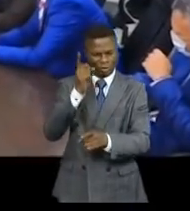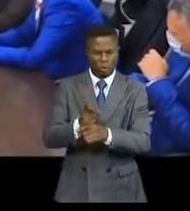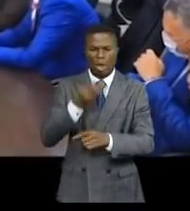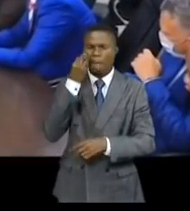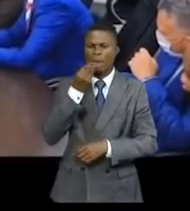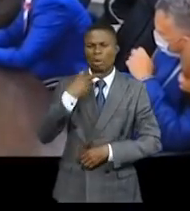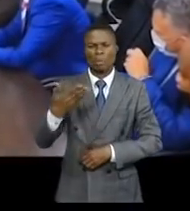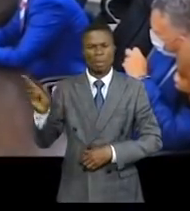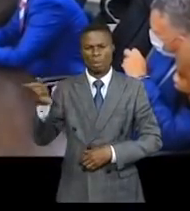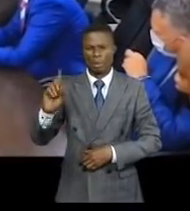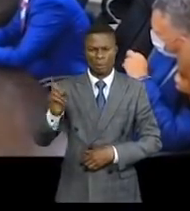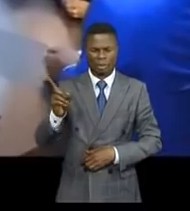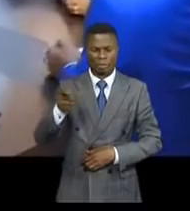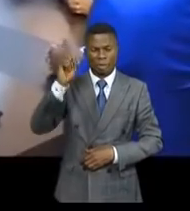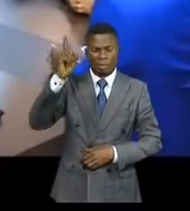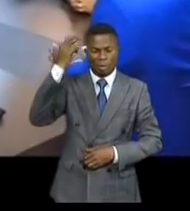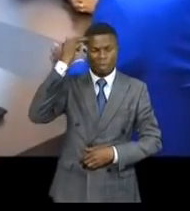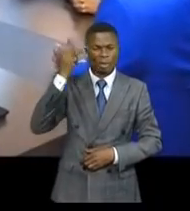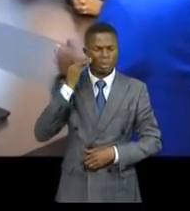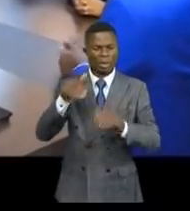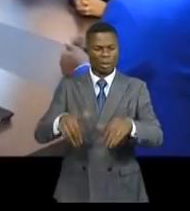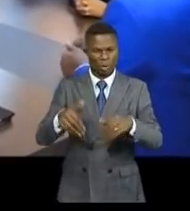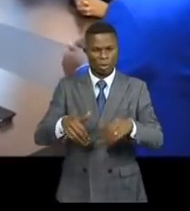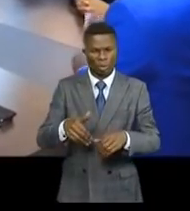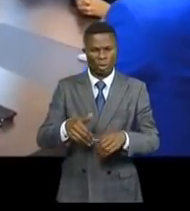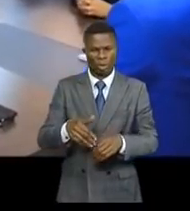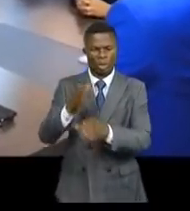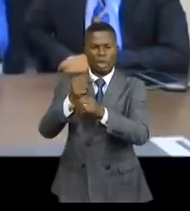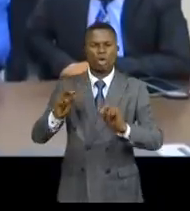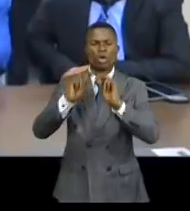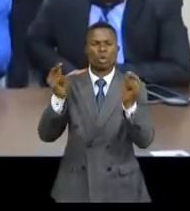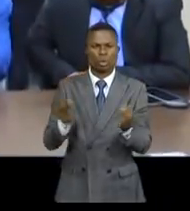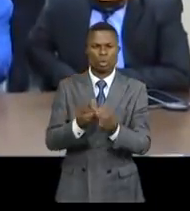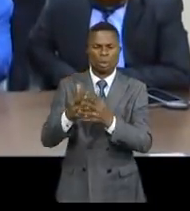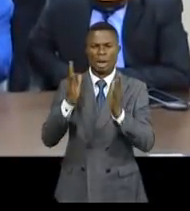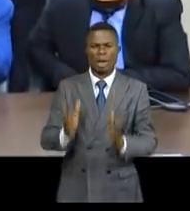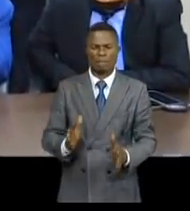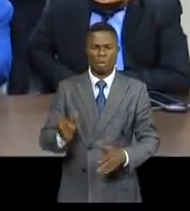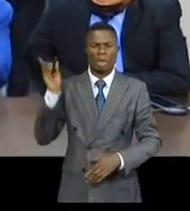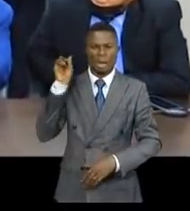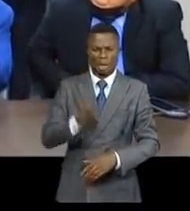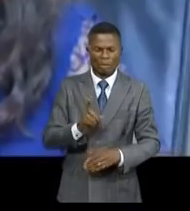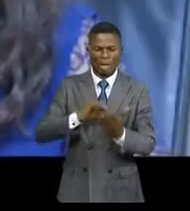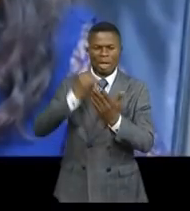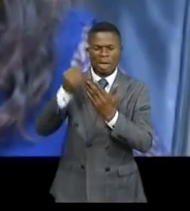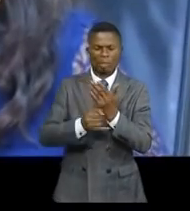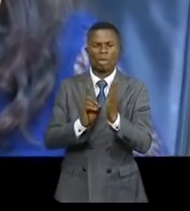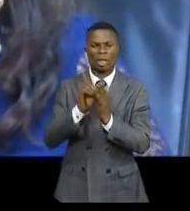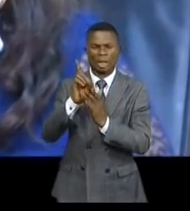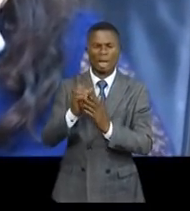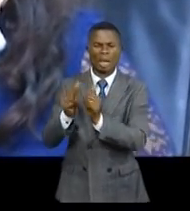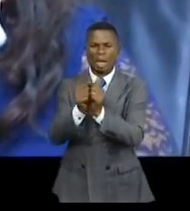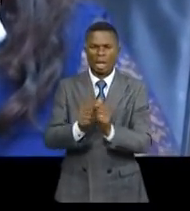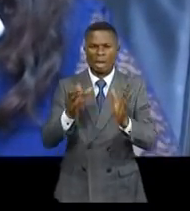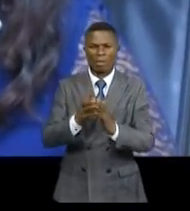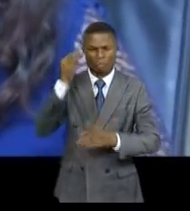tôt, le numéro 1 de l'agriculture a reçu un consortium américain d'opérateurs des projets de développement accompagné par la